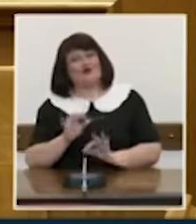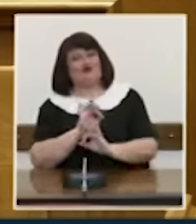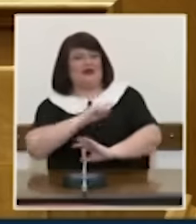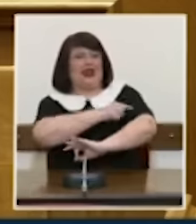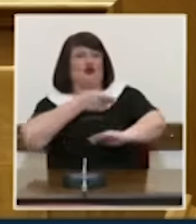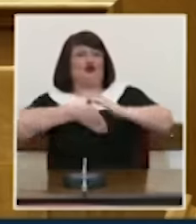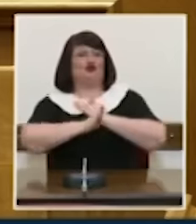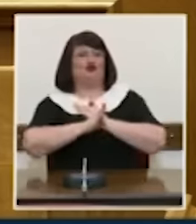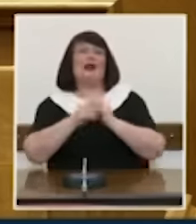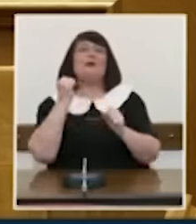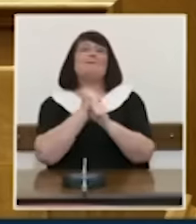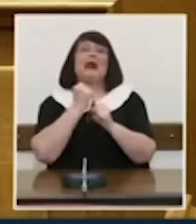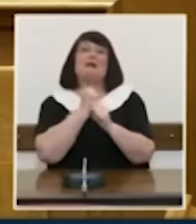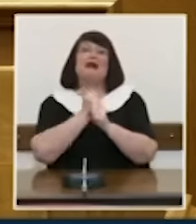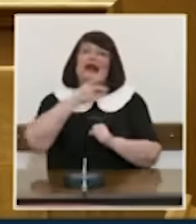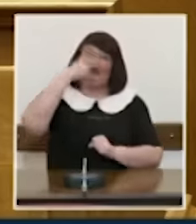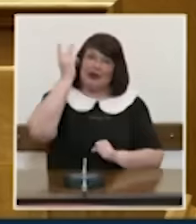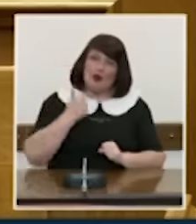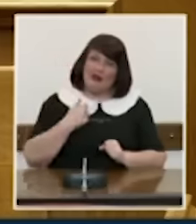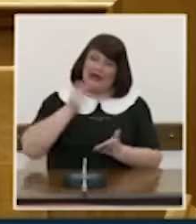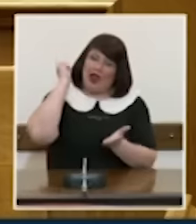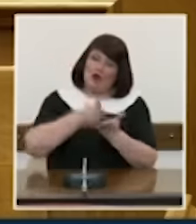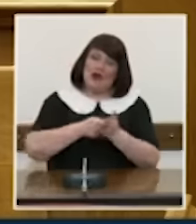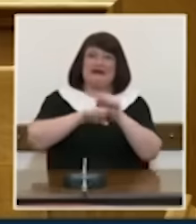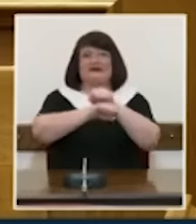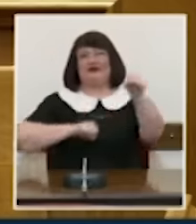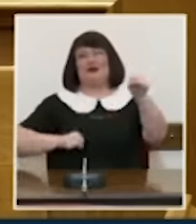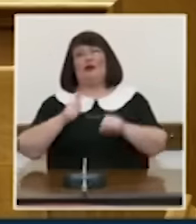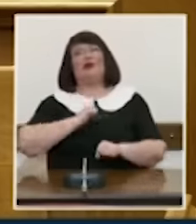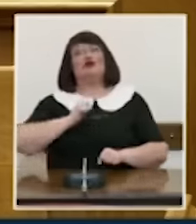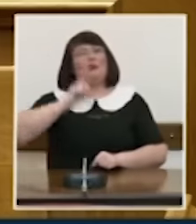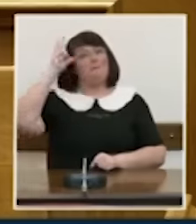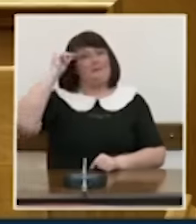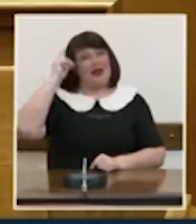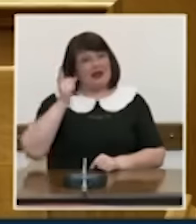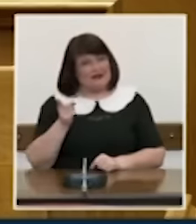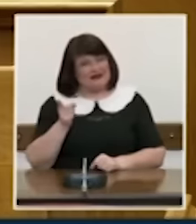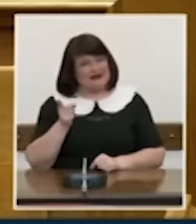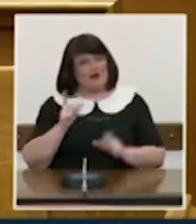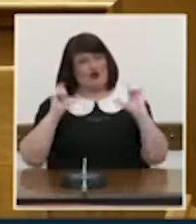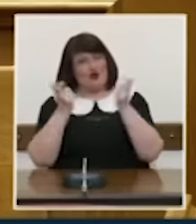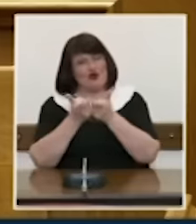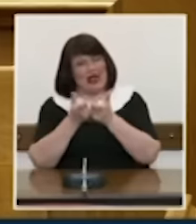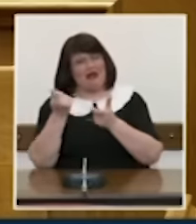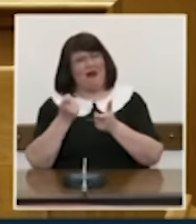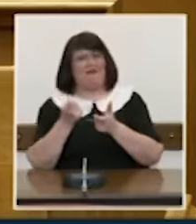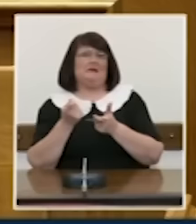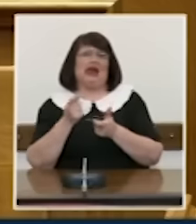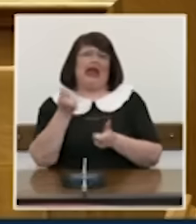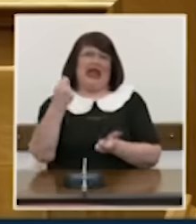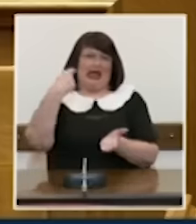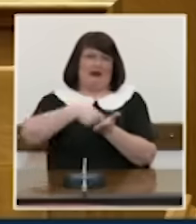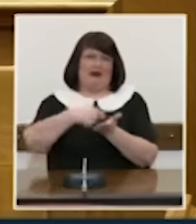δικαιώματα αγοράζοντας ένα πτυχίο ιδιωτικού πανεπιστημίου, αν έχει λεφτά η οικογένειά σου βέβαια, αλλά να μην έχουν